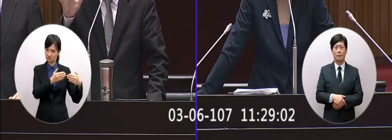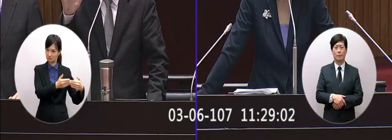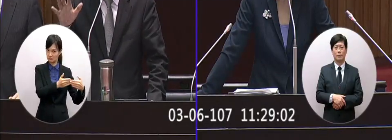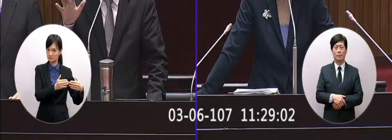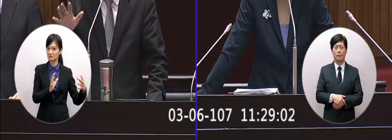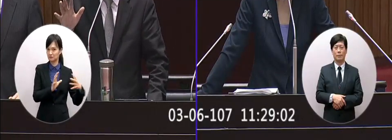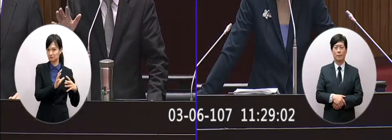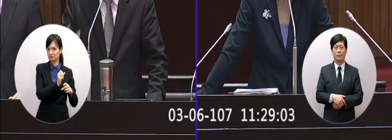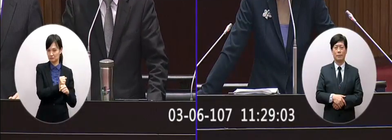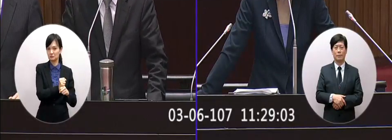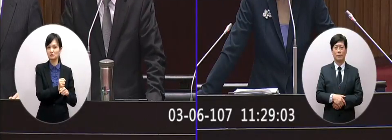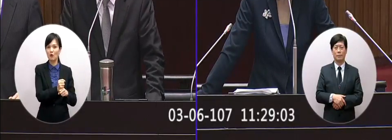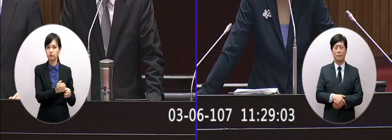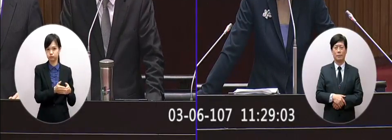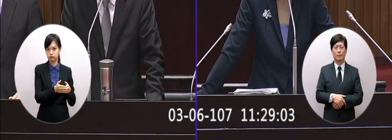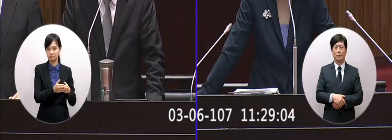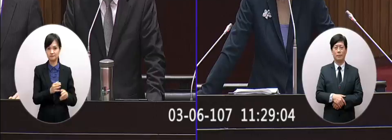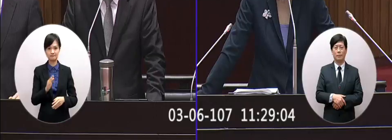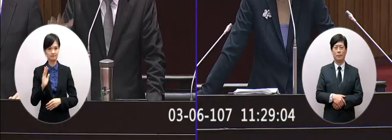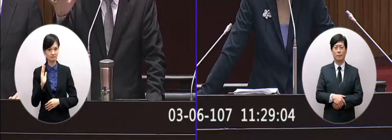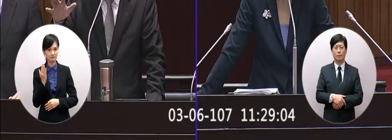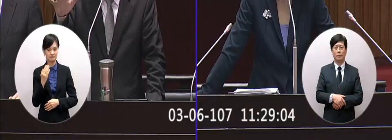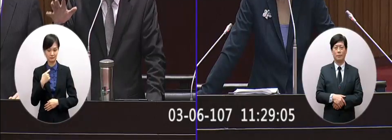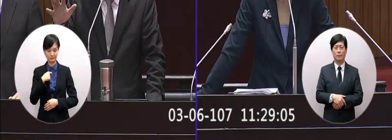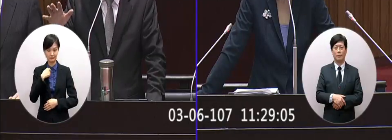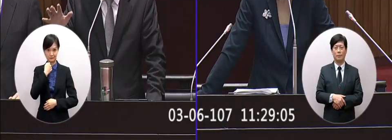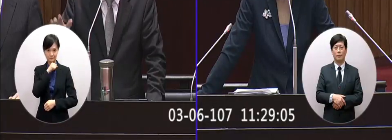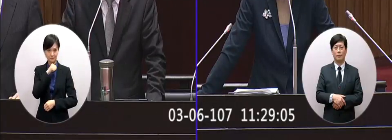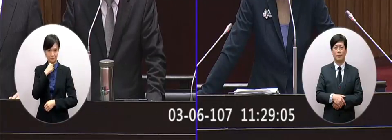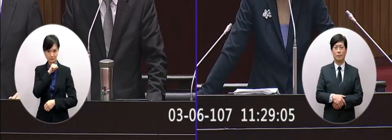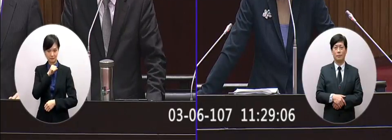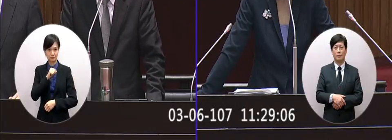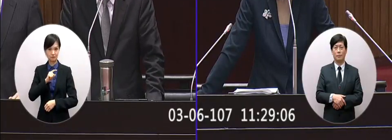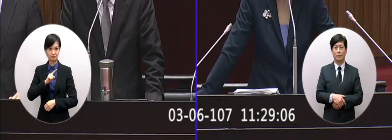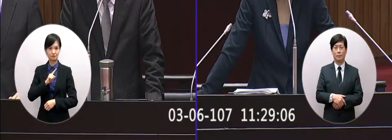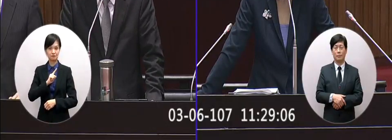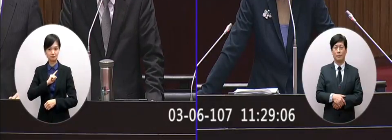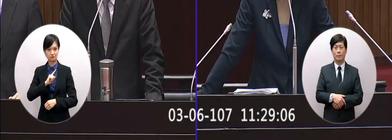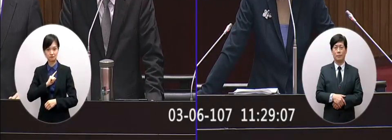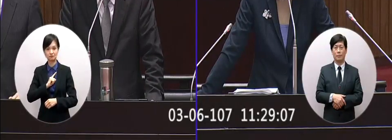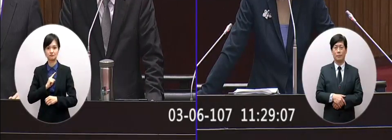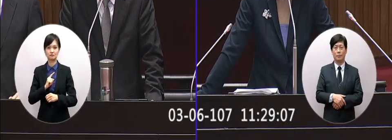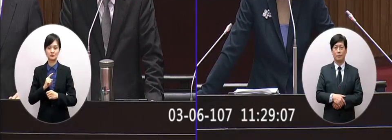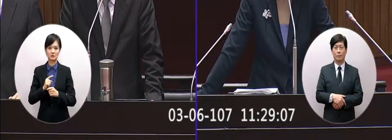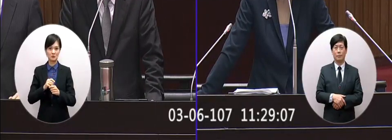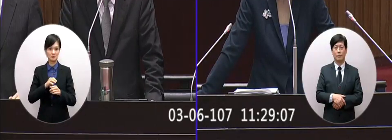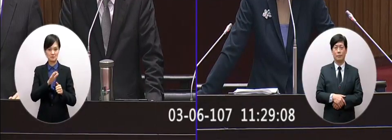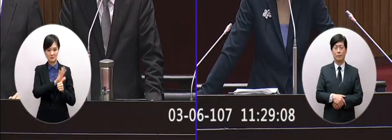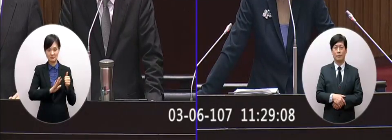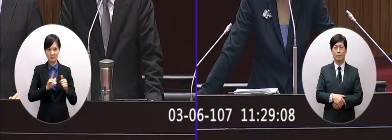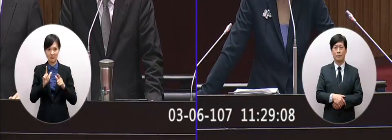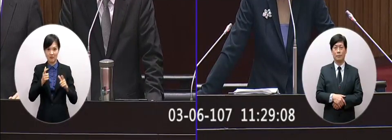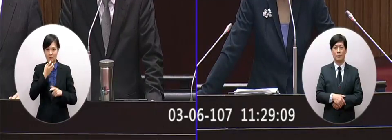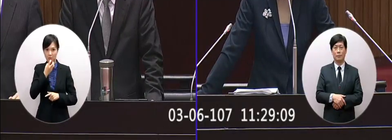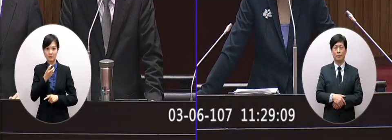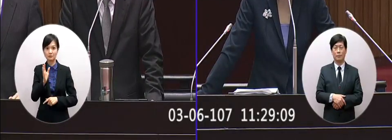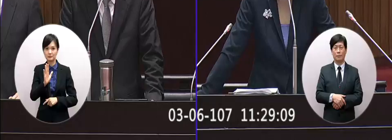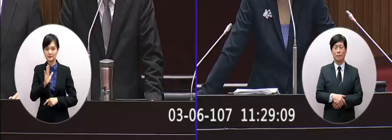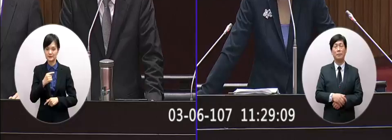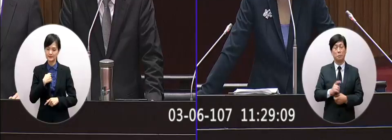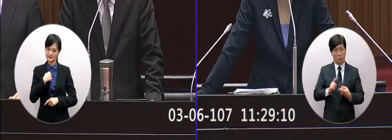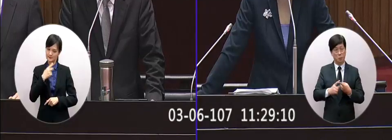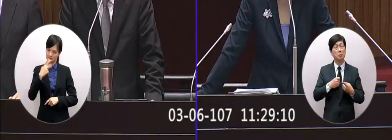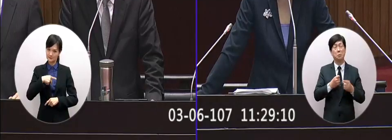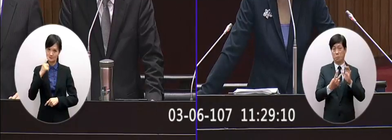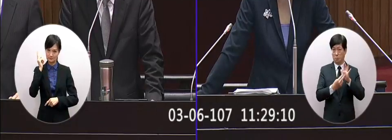样去稳固台湾本身这个生存的条件不至于遭到影响，这个就是我们大家共同要努力的。 所以我就